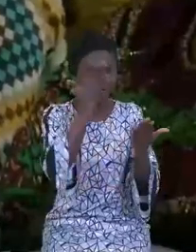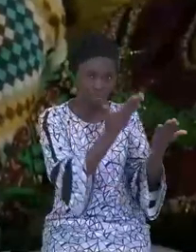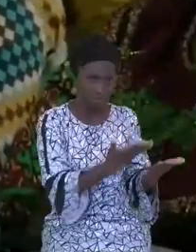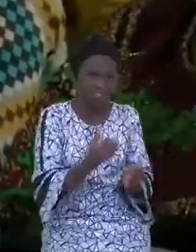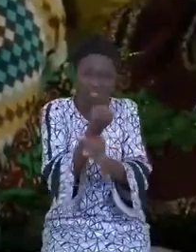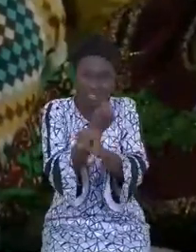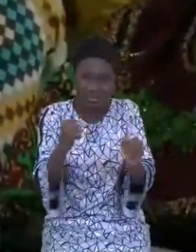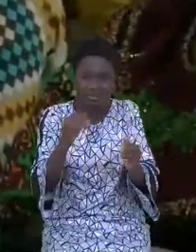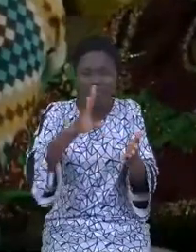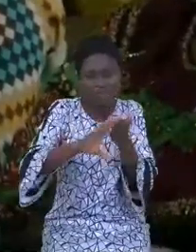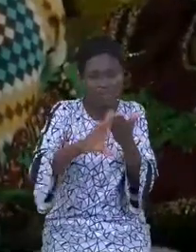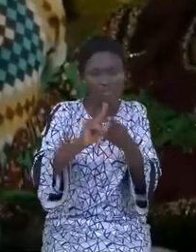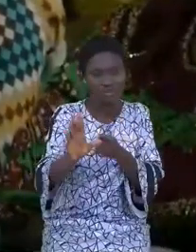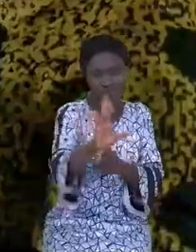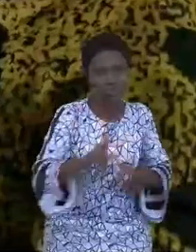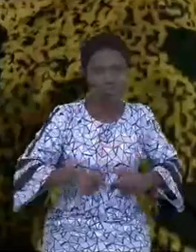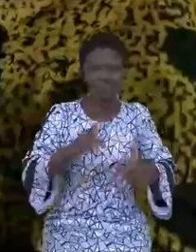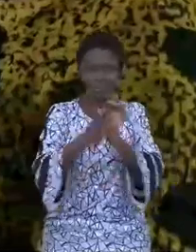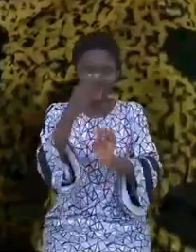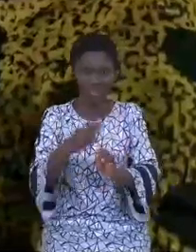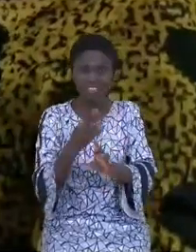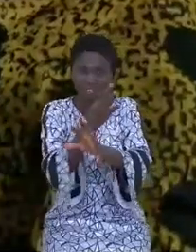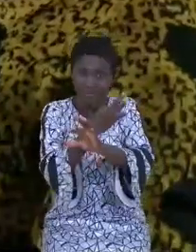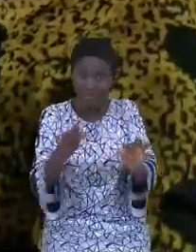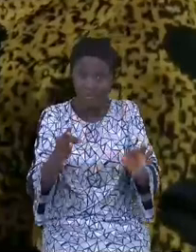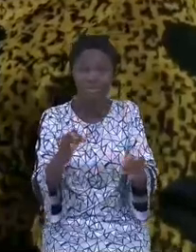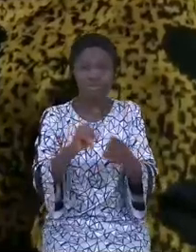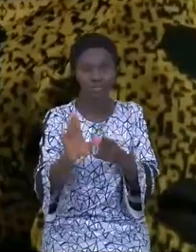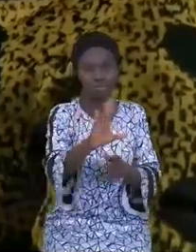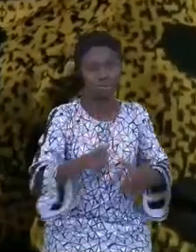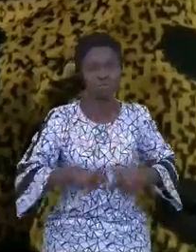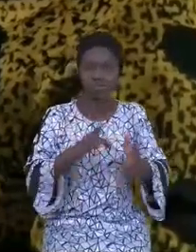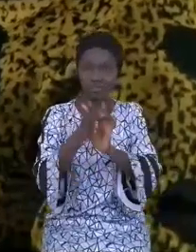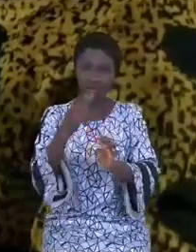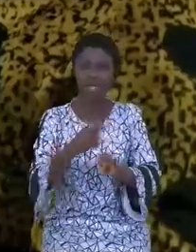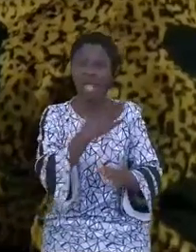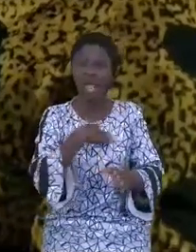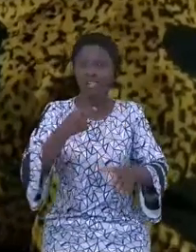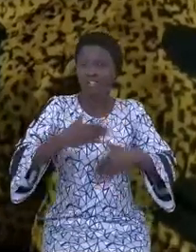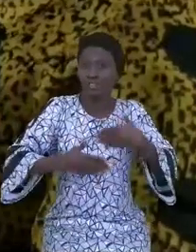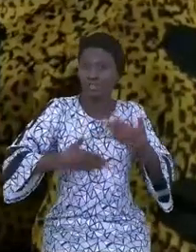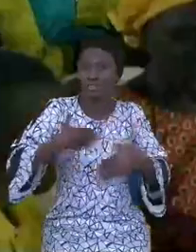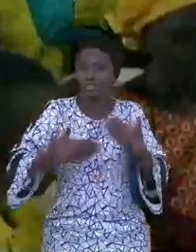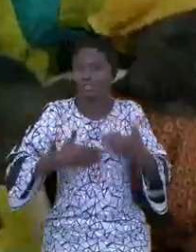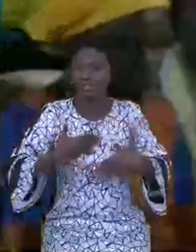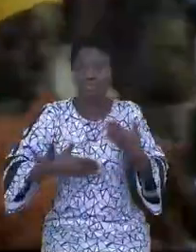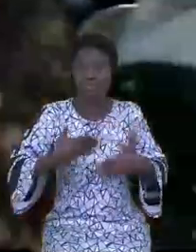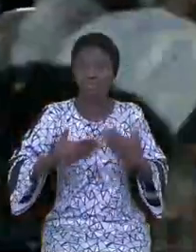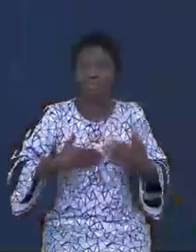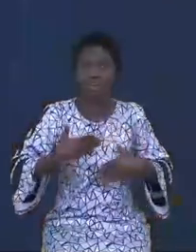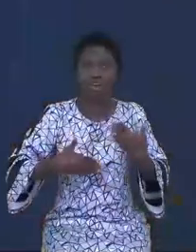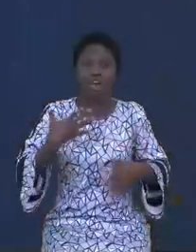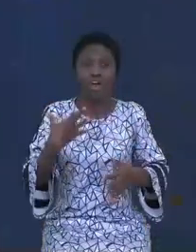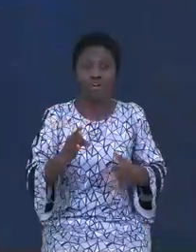le pardon dans ta vie, la liberté dans ta vie et la joie du salut, la paix qui